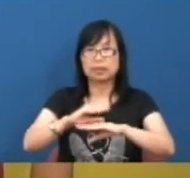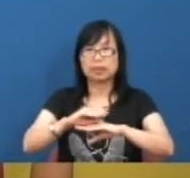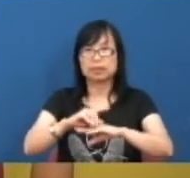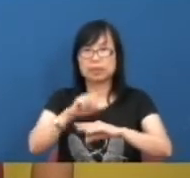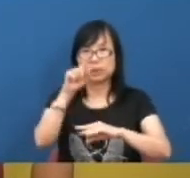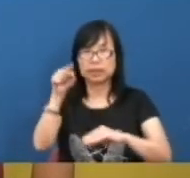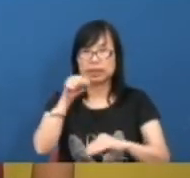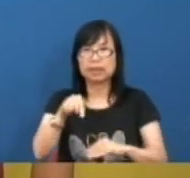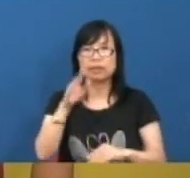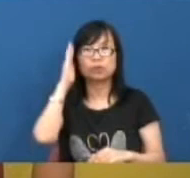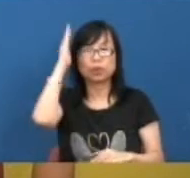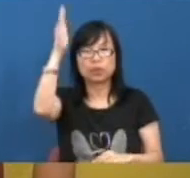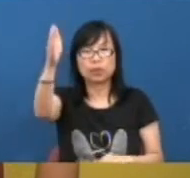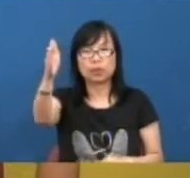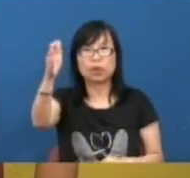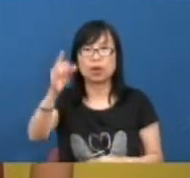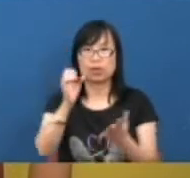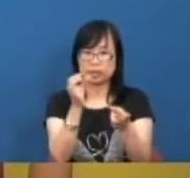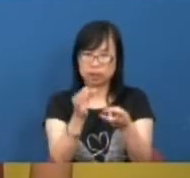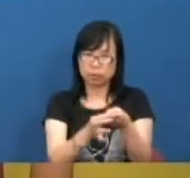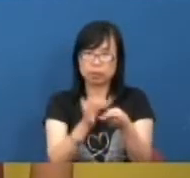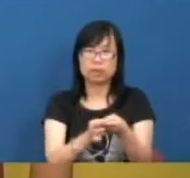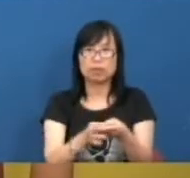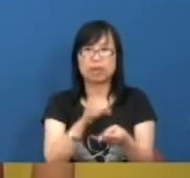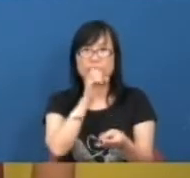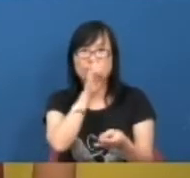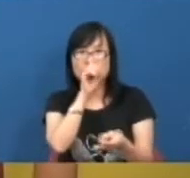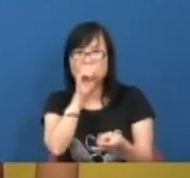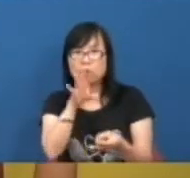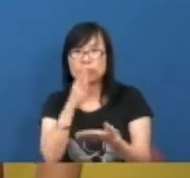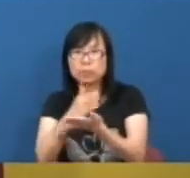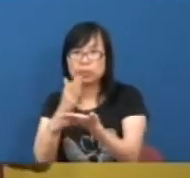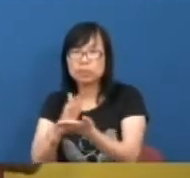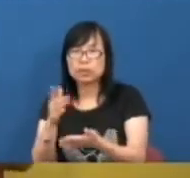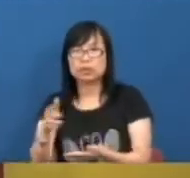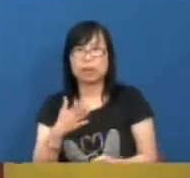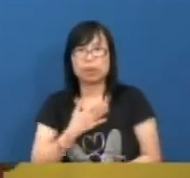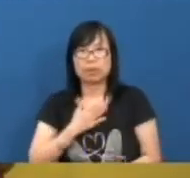竟將來呢啲居屋有啲人唔同嘅講法咧，就係話一